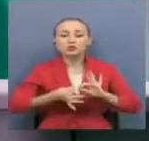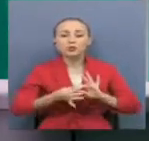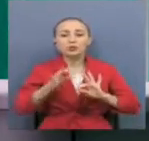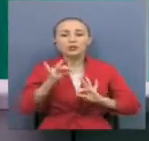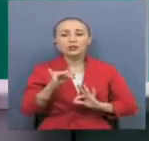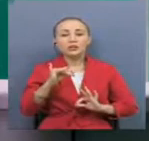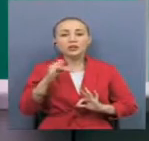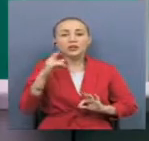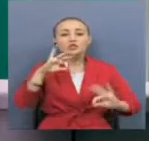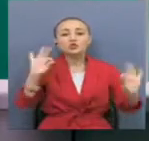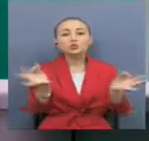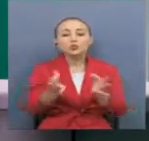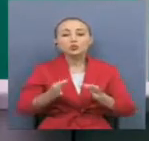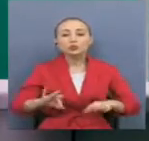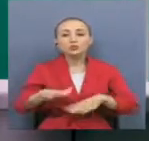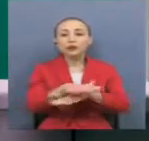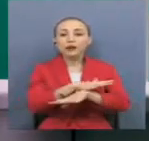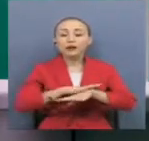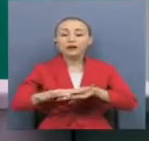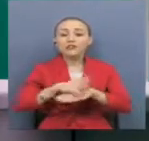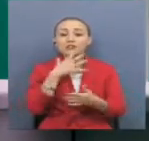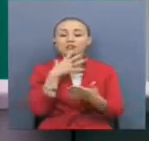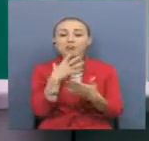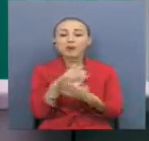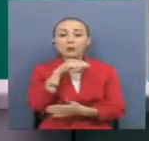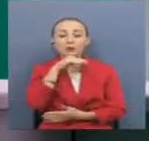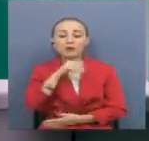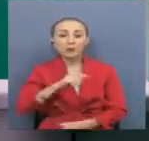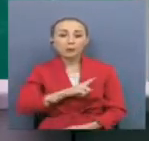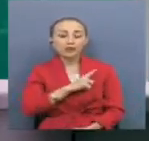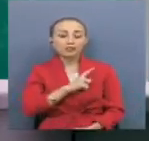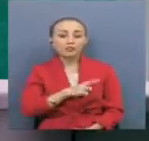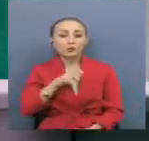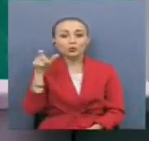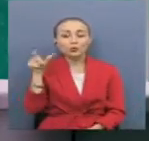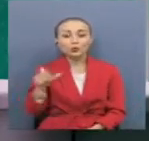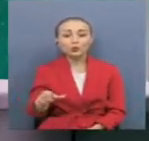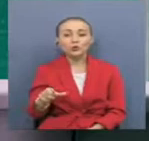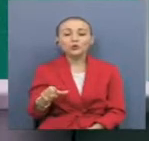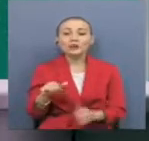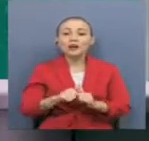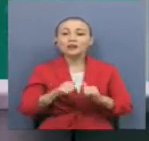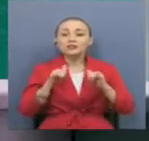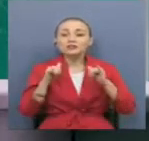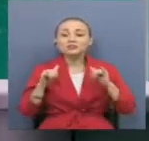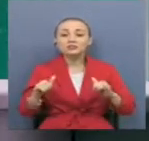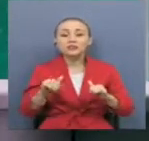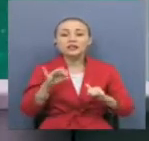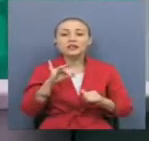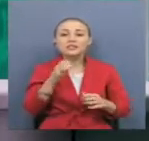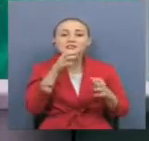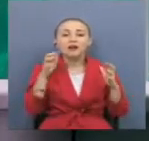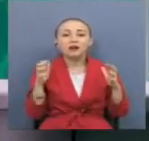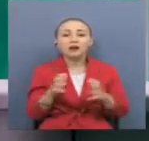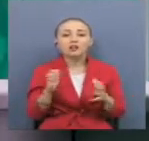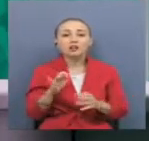Қазақстандағы қолданбалы өнердің күрделілігі мен тереңдігін айқын көрсетеді. Облыстық қолөнершілер өздерінің кәсіби шеберлерін дамыта отырып,